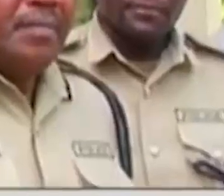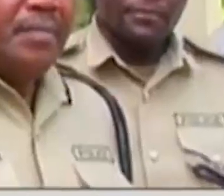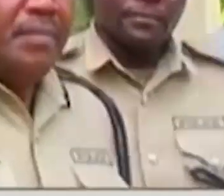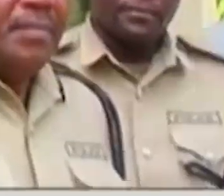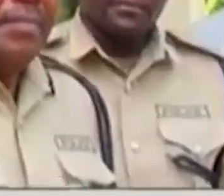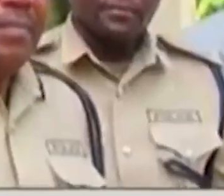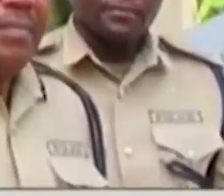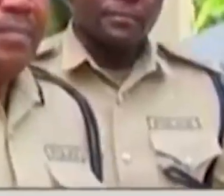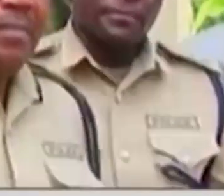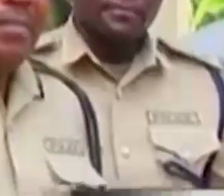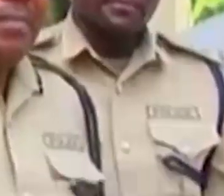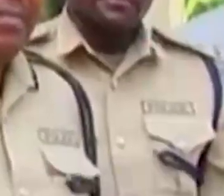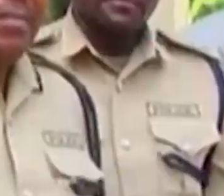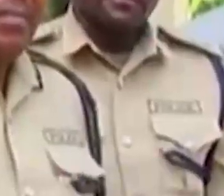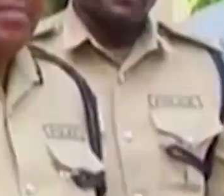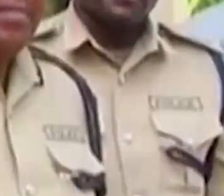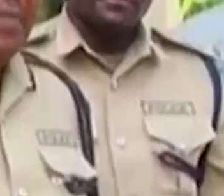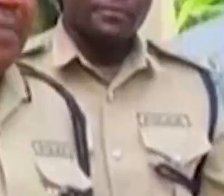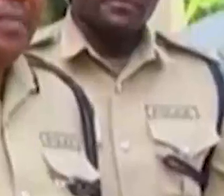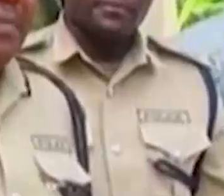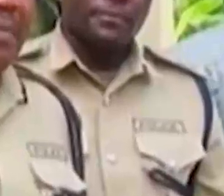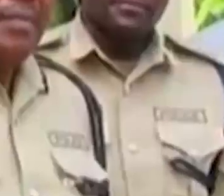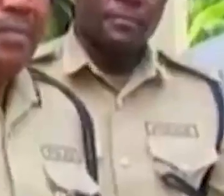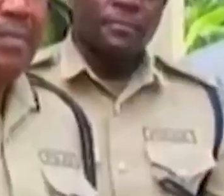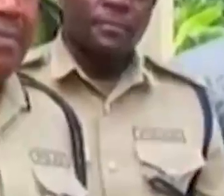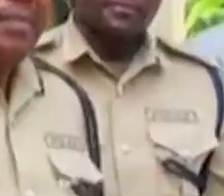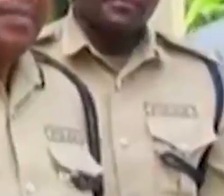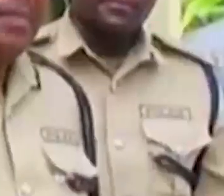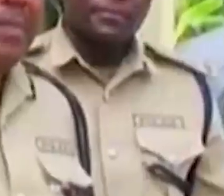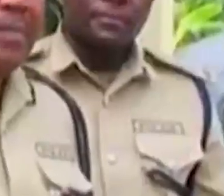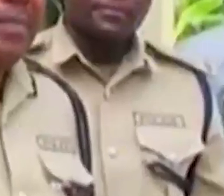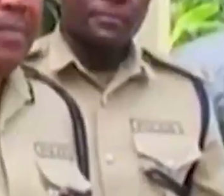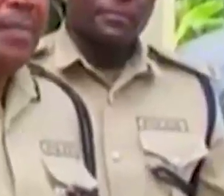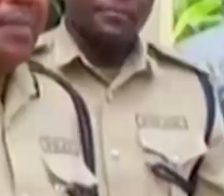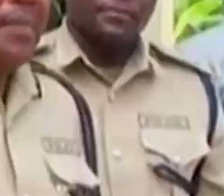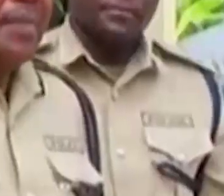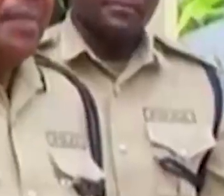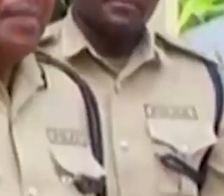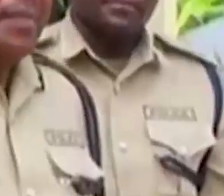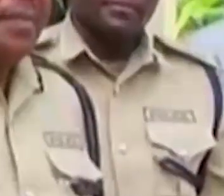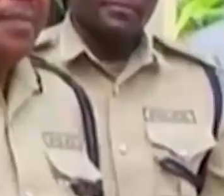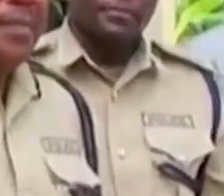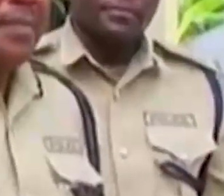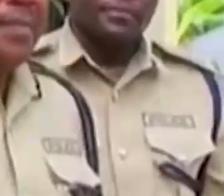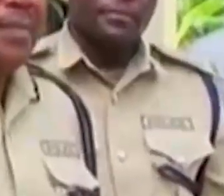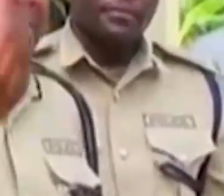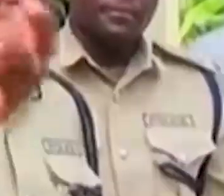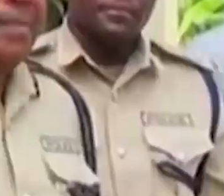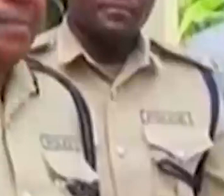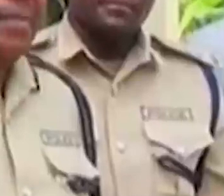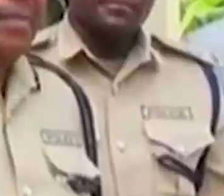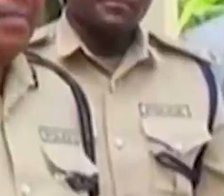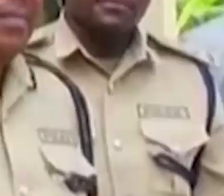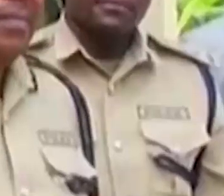wenzangu wote bara na visiwani kwamba sikukuu hizi zitasherekewa vizuri sana. Na nasema